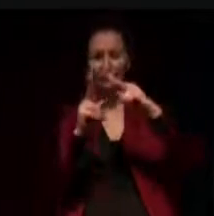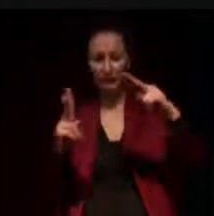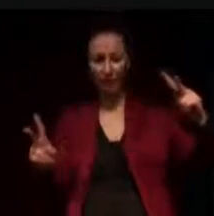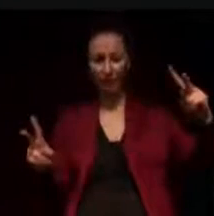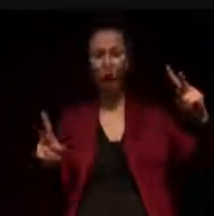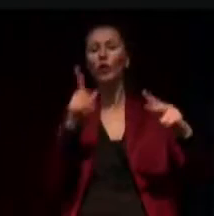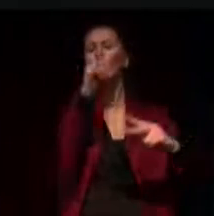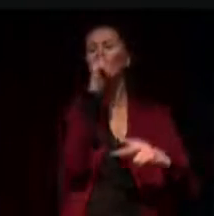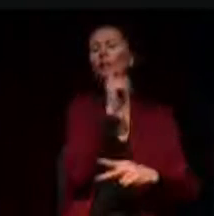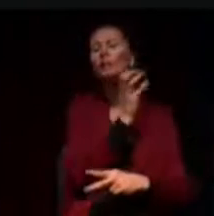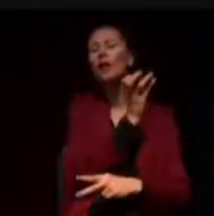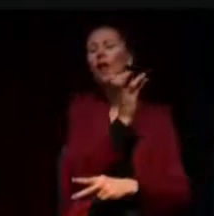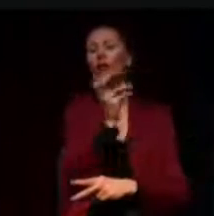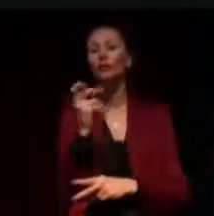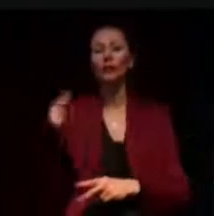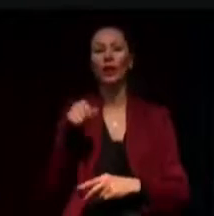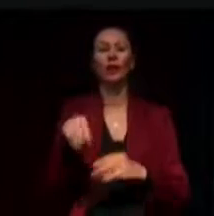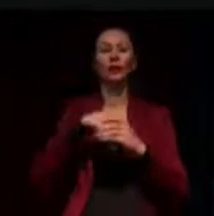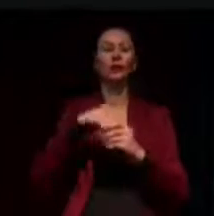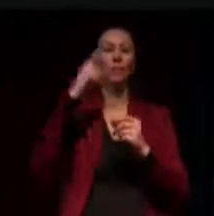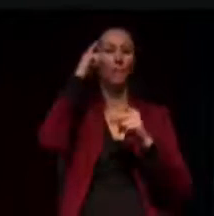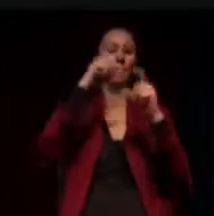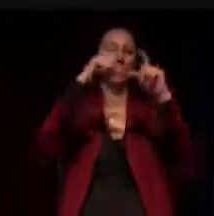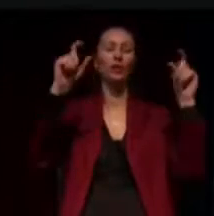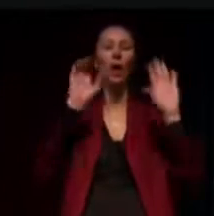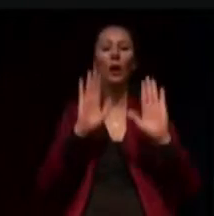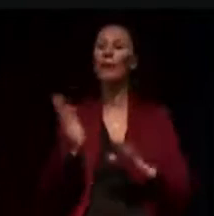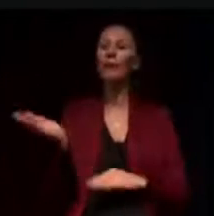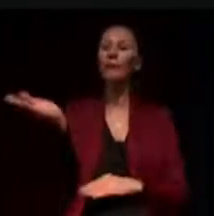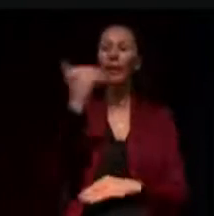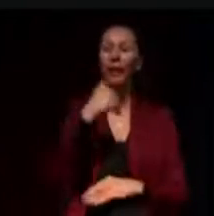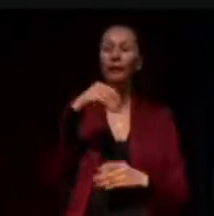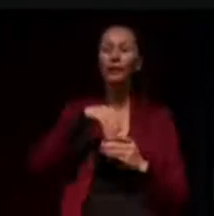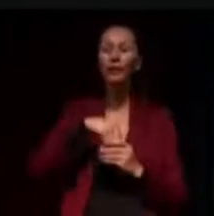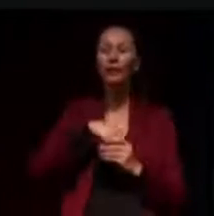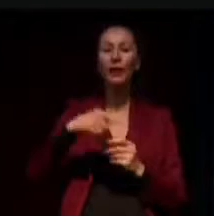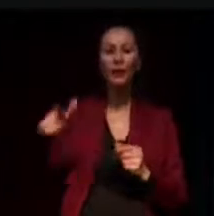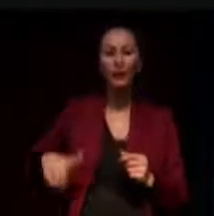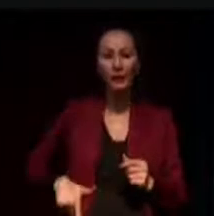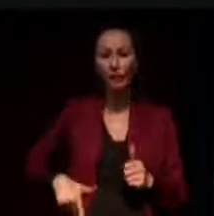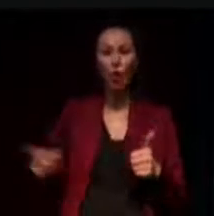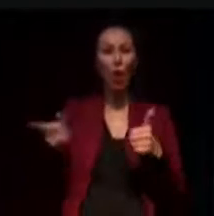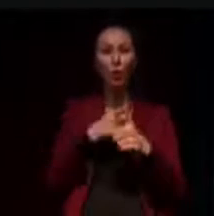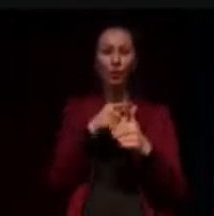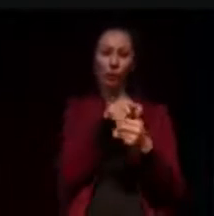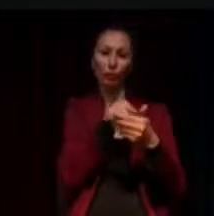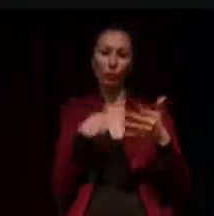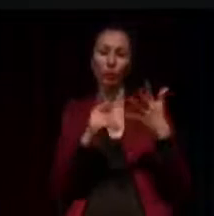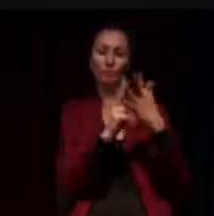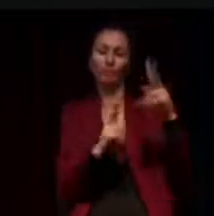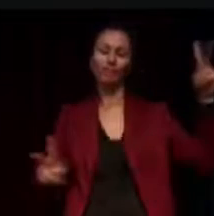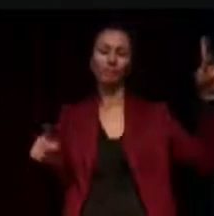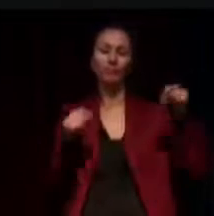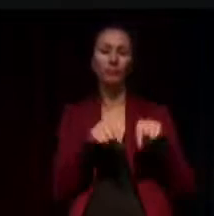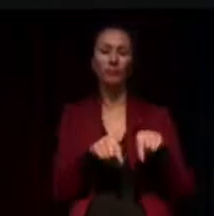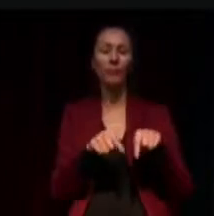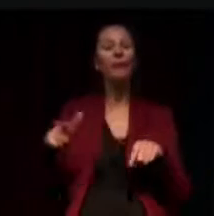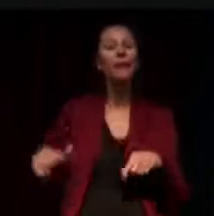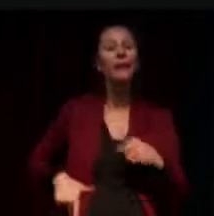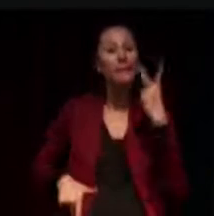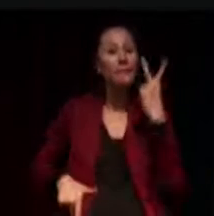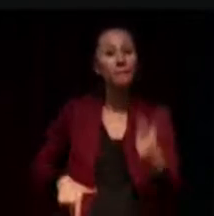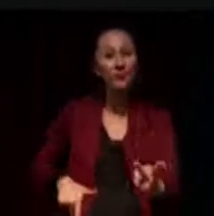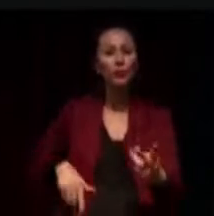olursak yüzlerce başlık çıkar. Ama genel hatlarıyla İzmir'in öncelikleri bunlar. Hatta